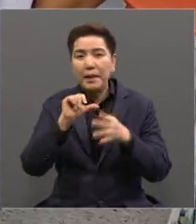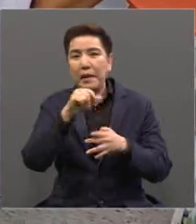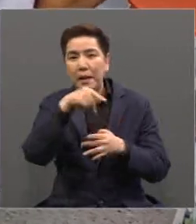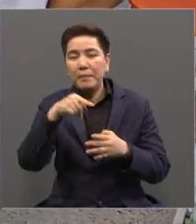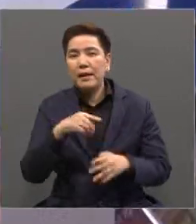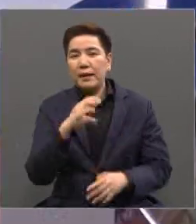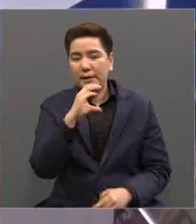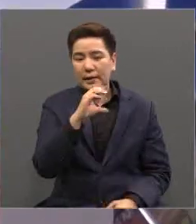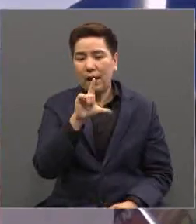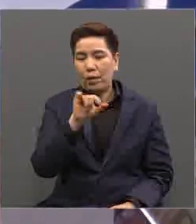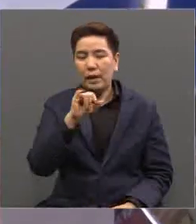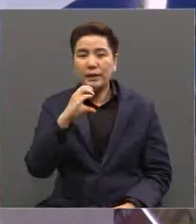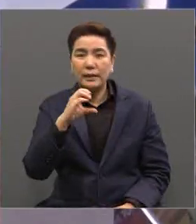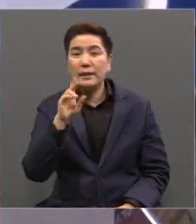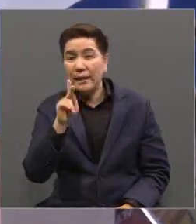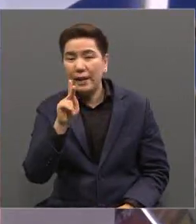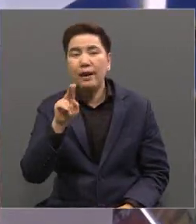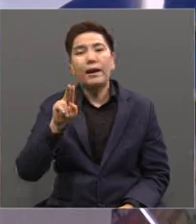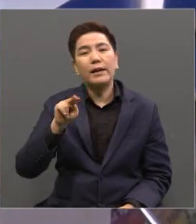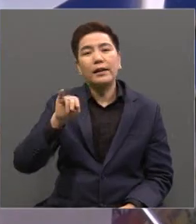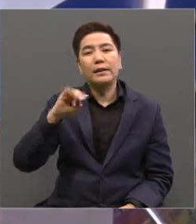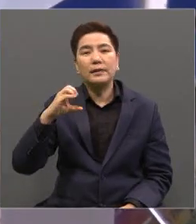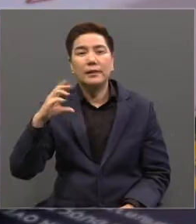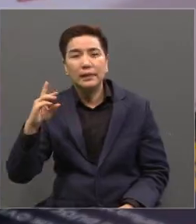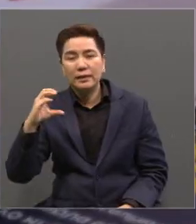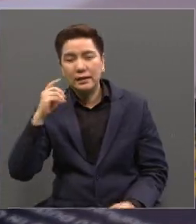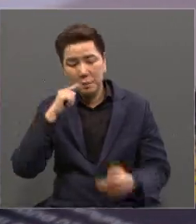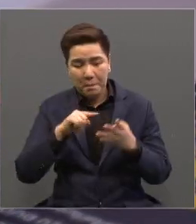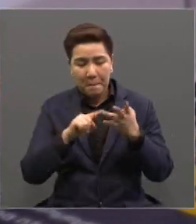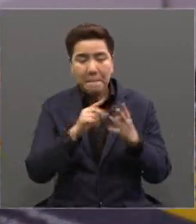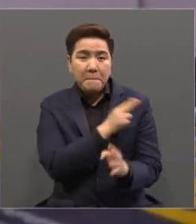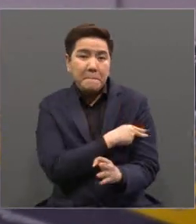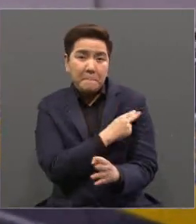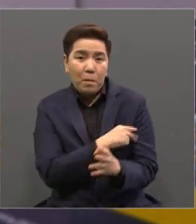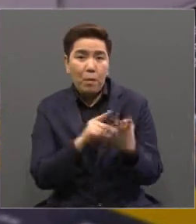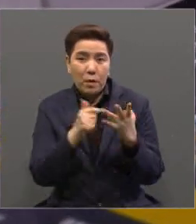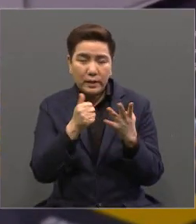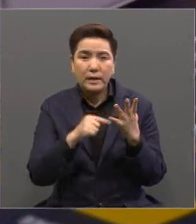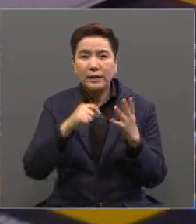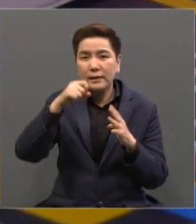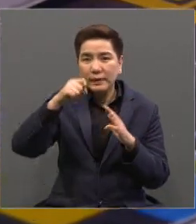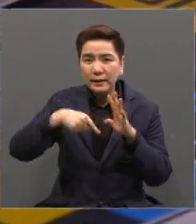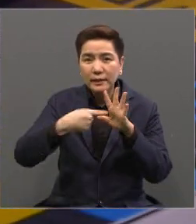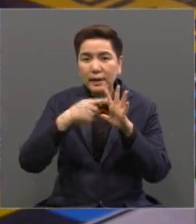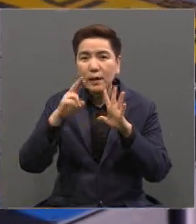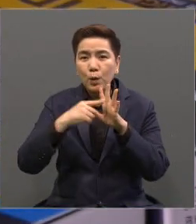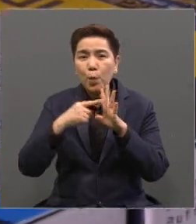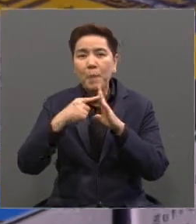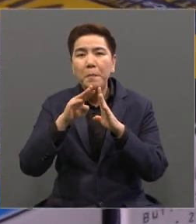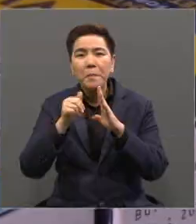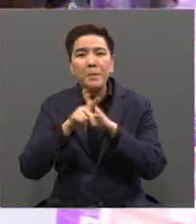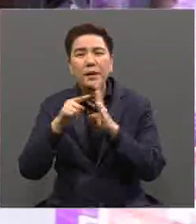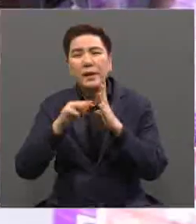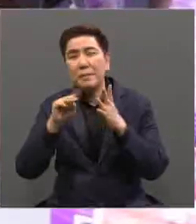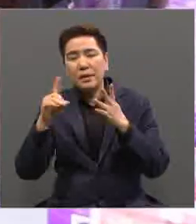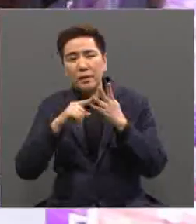คลินิกนะคะมีคลิปหนีบคลิคนิคนะคะมีหมอดีแล้วก็มีซารูเบอร์ MDนะคะ 4แอปที่เราเคยใช้หรือ